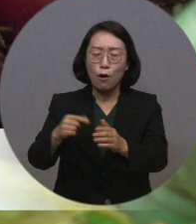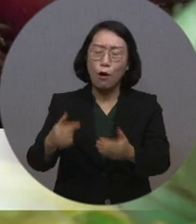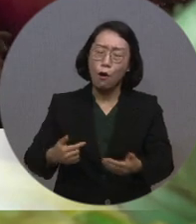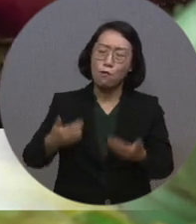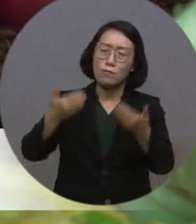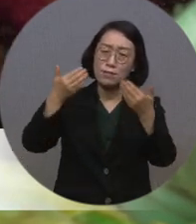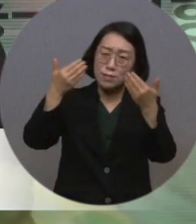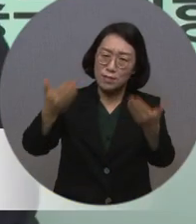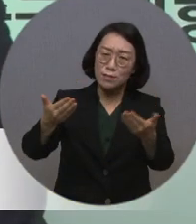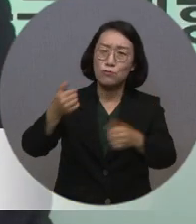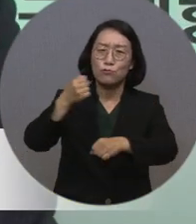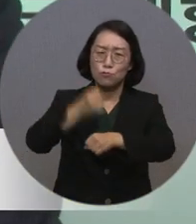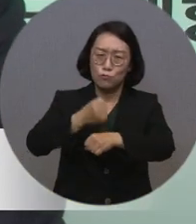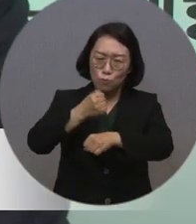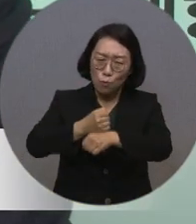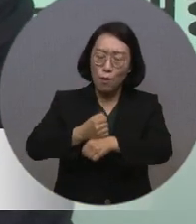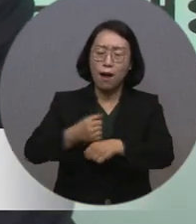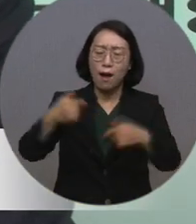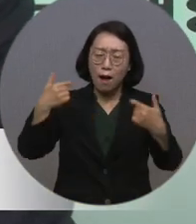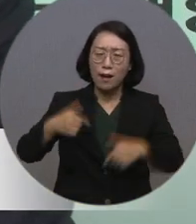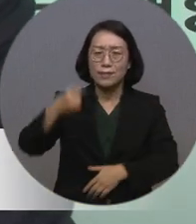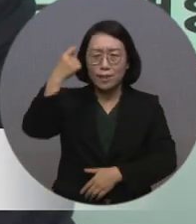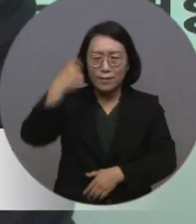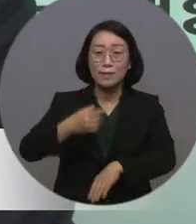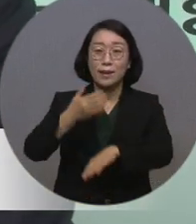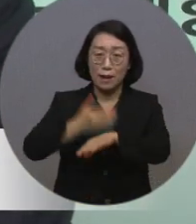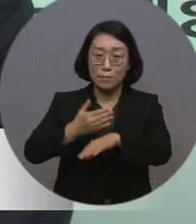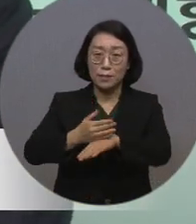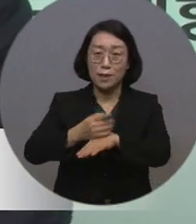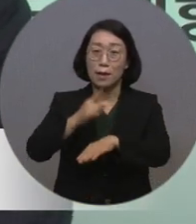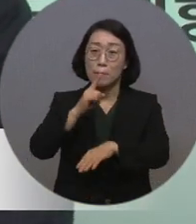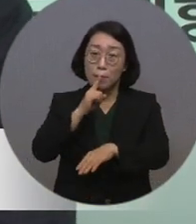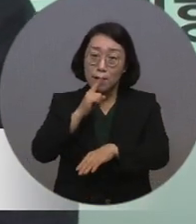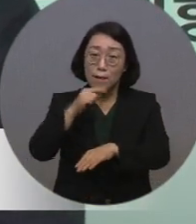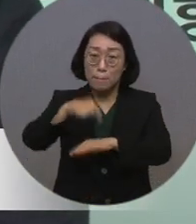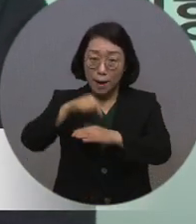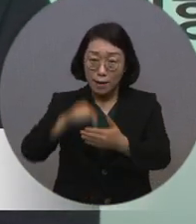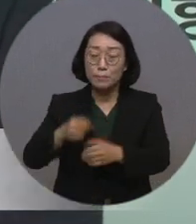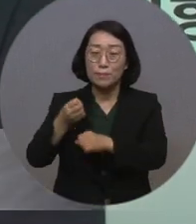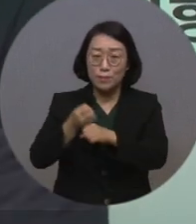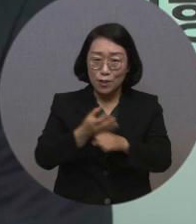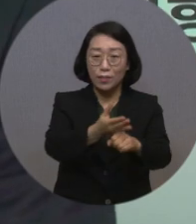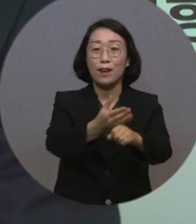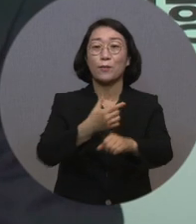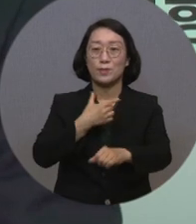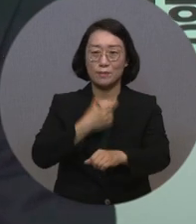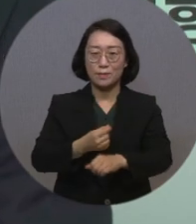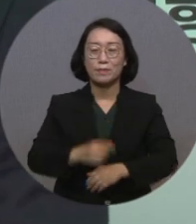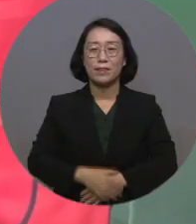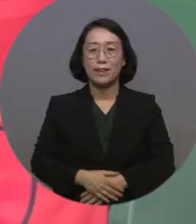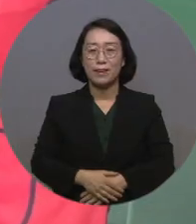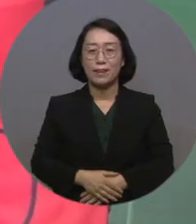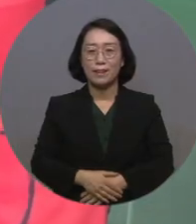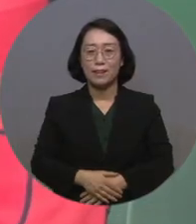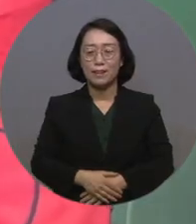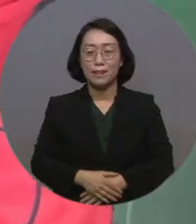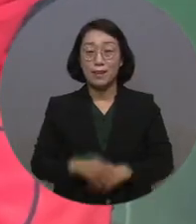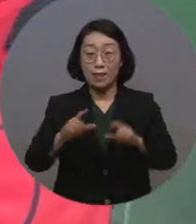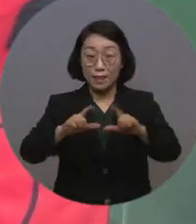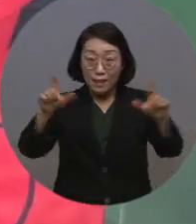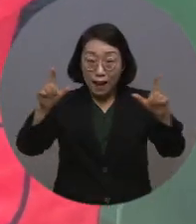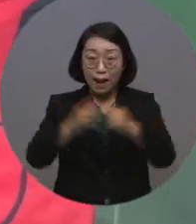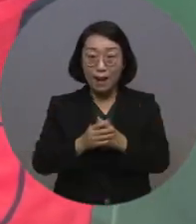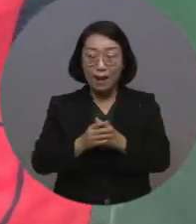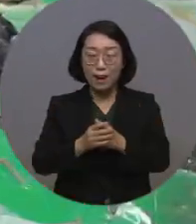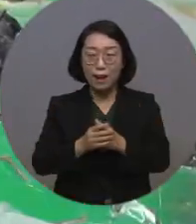또 노고에 늘 감사하고 있다는 말씀 이런 마음이 잘 전달됐으면 좋겠습니다 이날